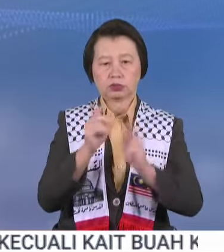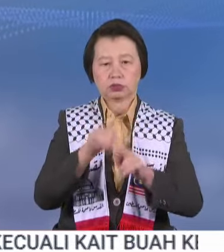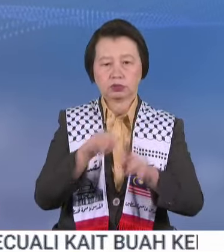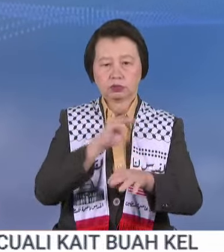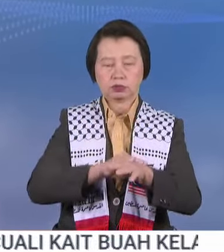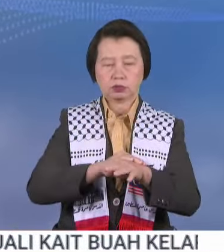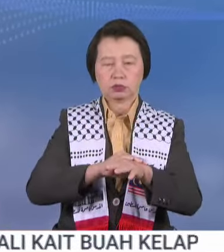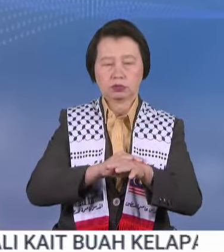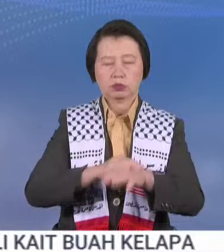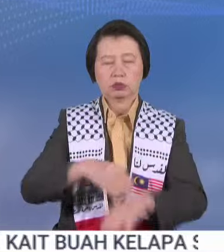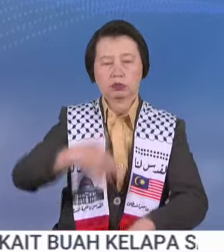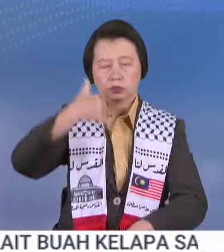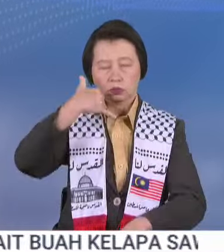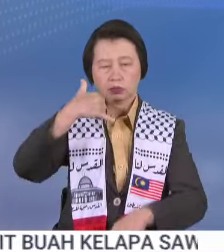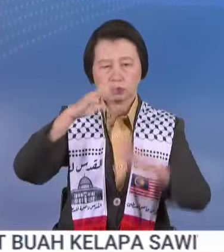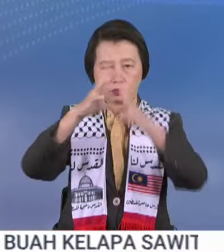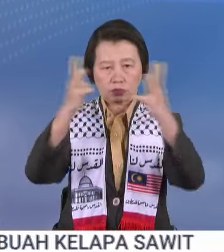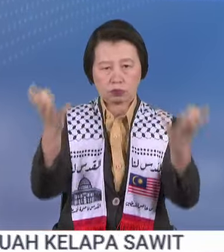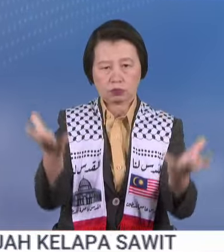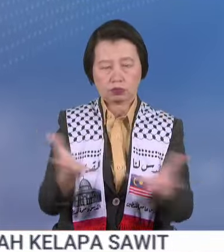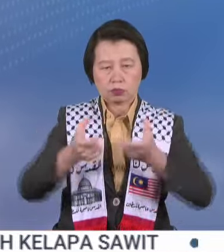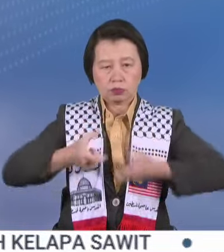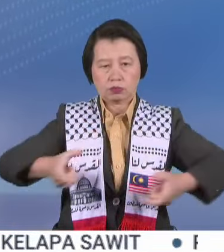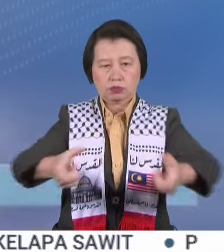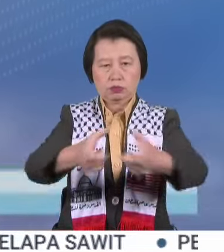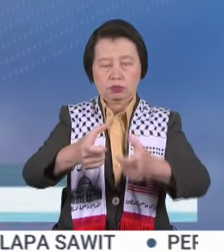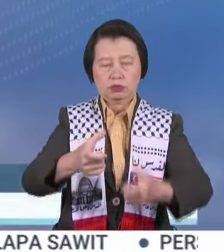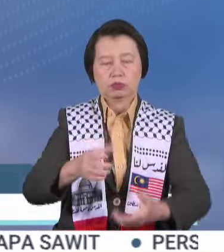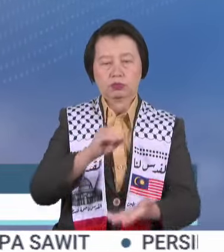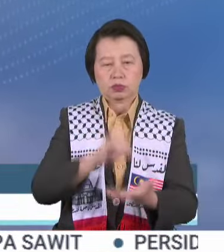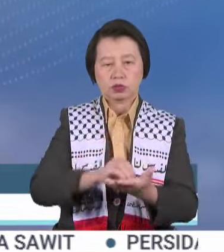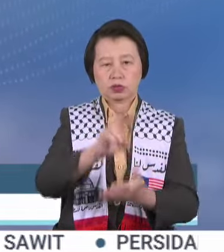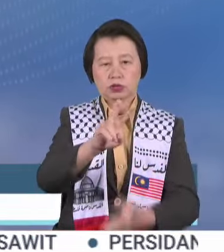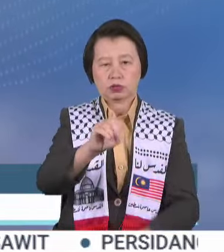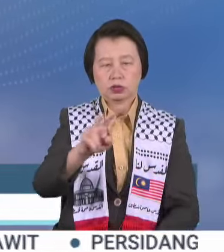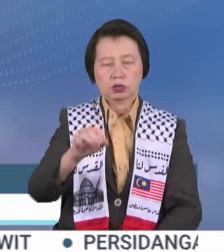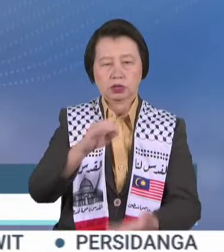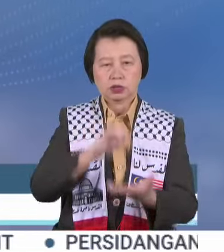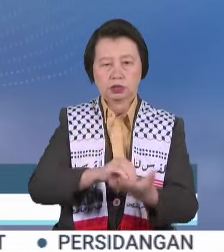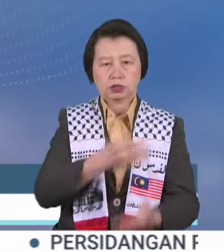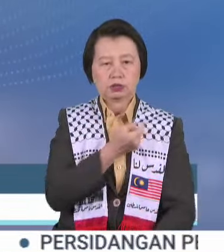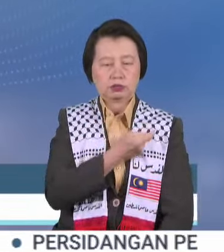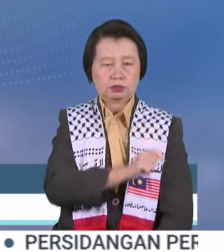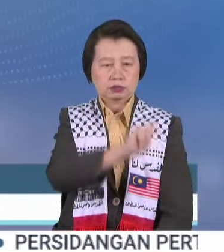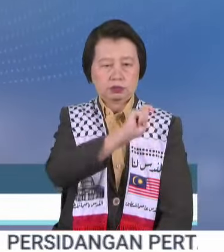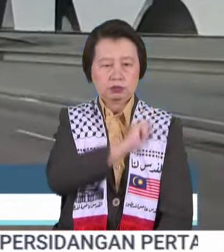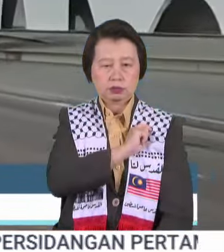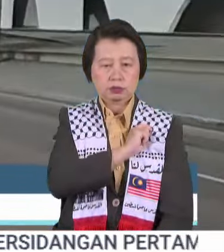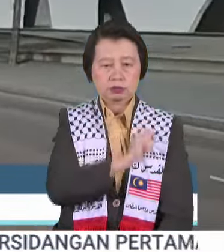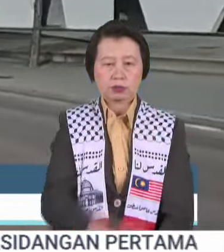Mobile World Congress Barcelona MWC 2024 di Spanyol.